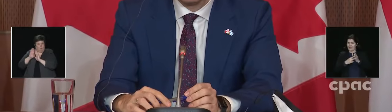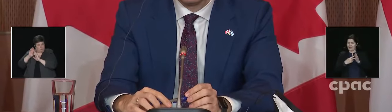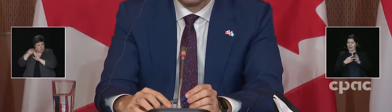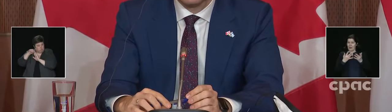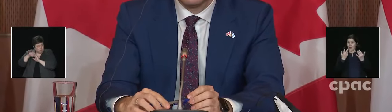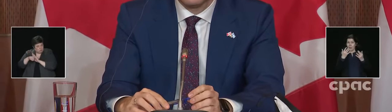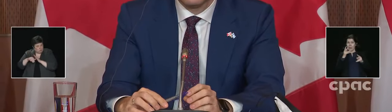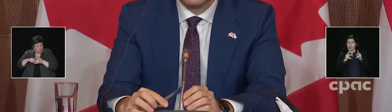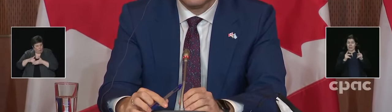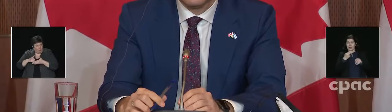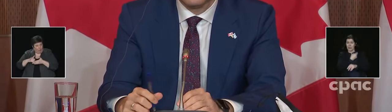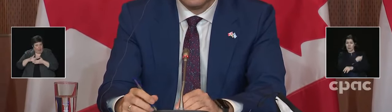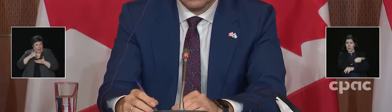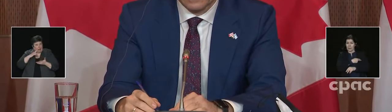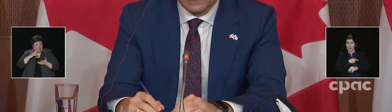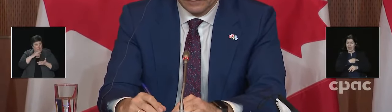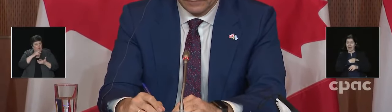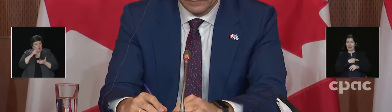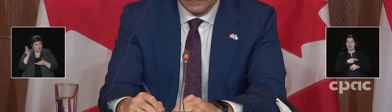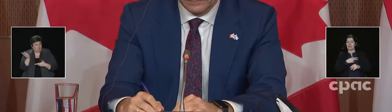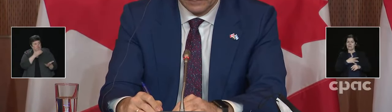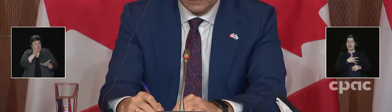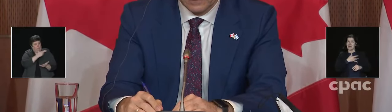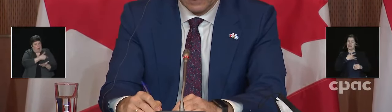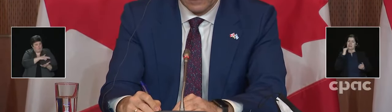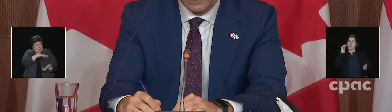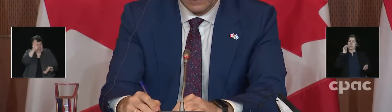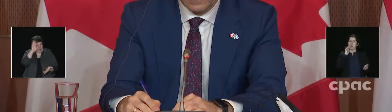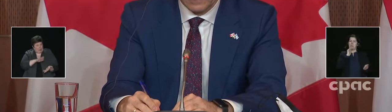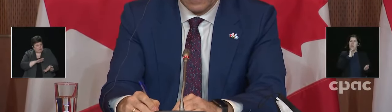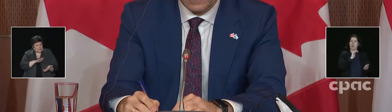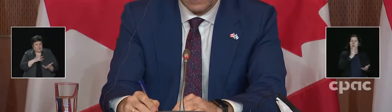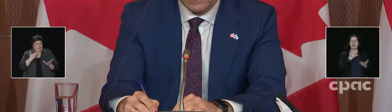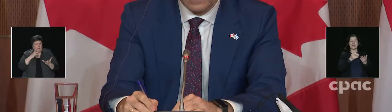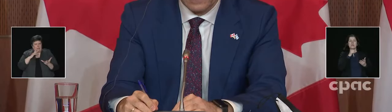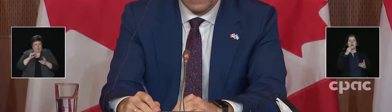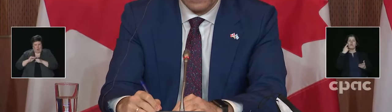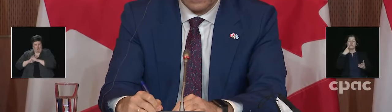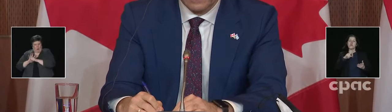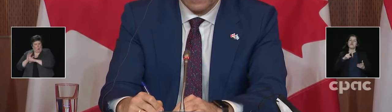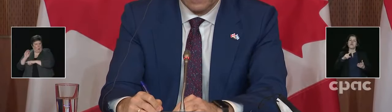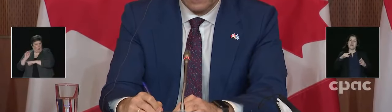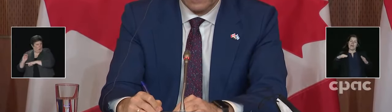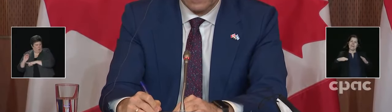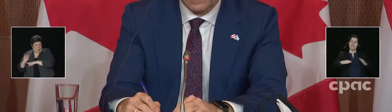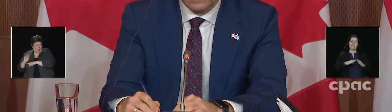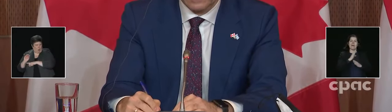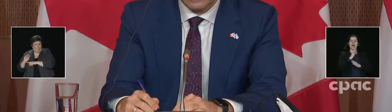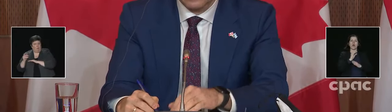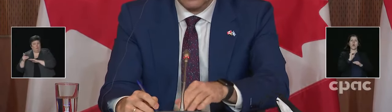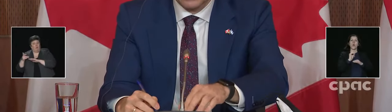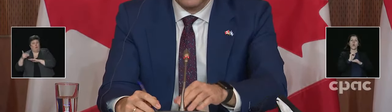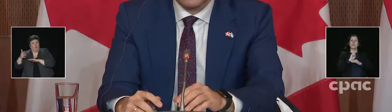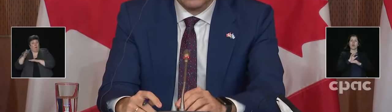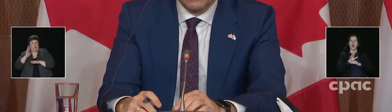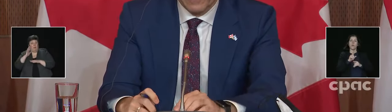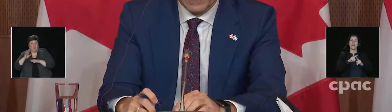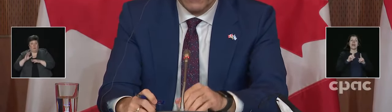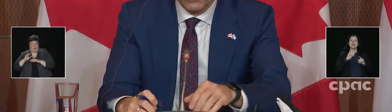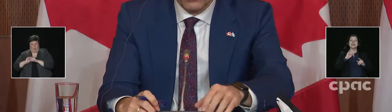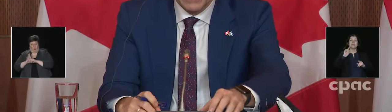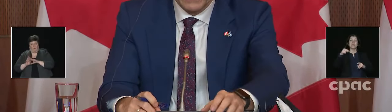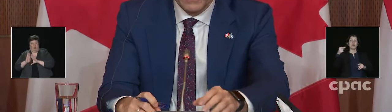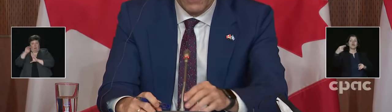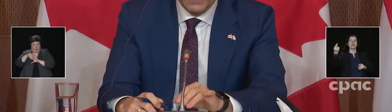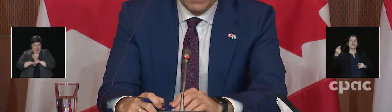hospitalisations vraiment à long terme? Peut-être pas pour la vague Omicron, mais pour les prochaines vagues, s'il y en a.